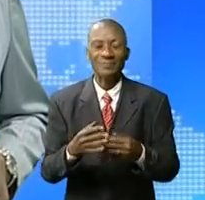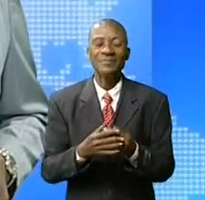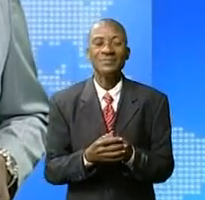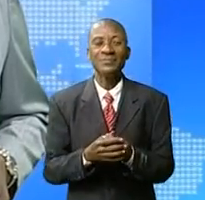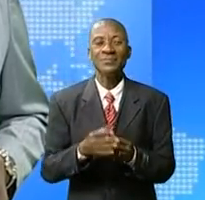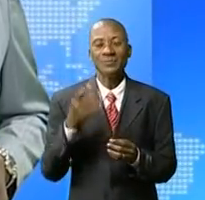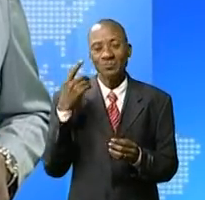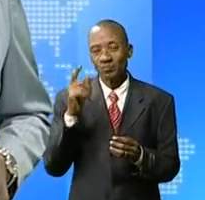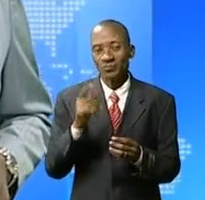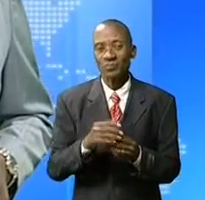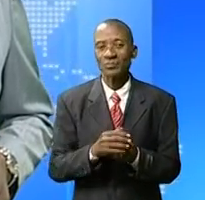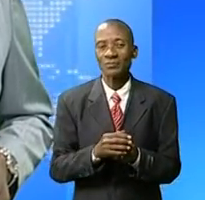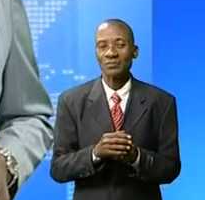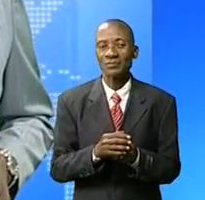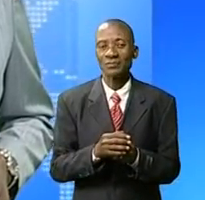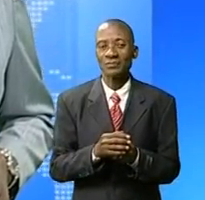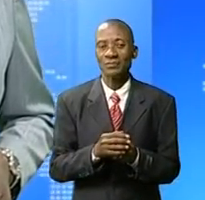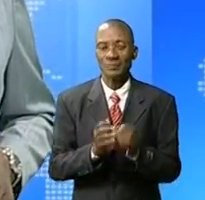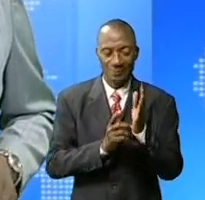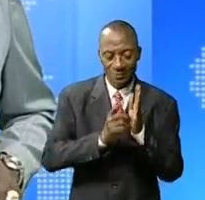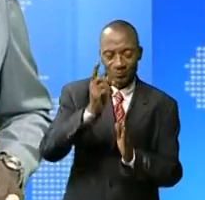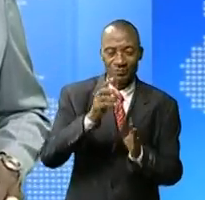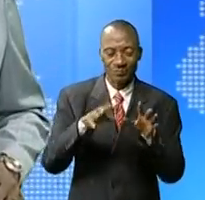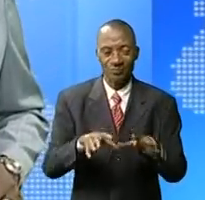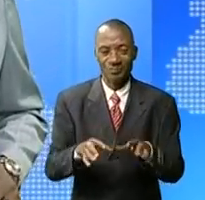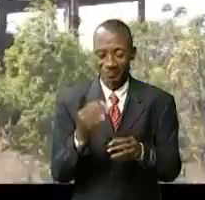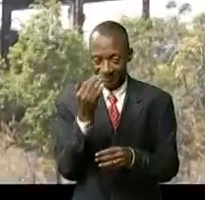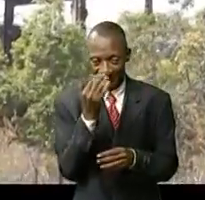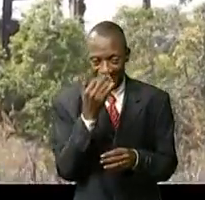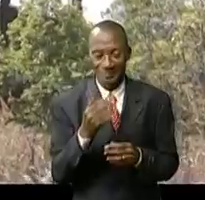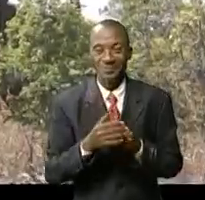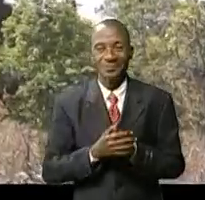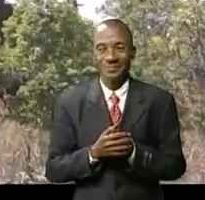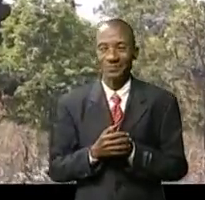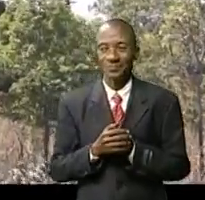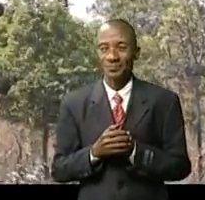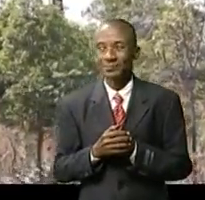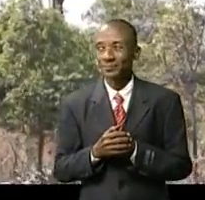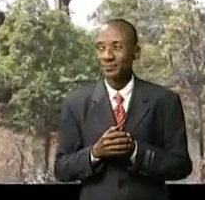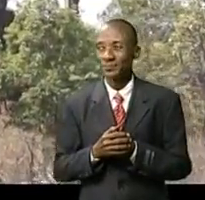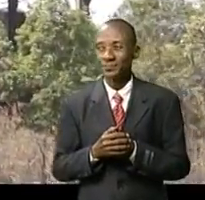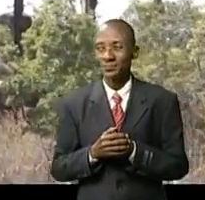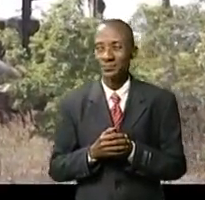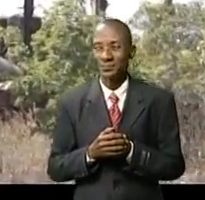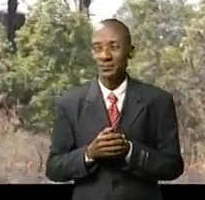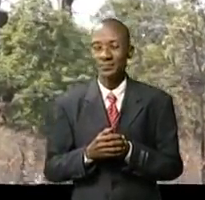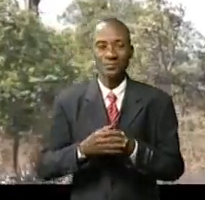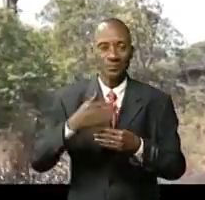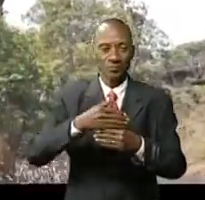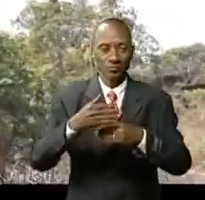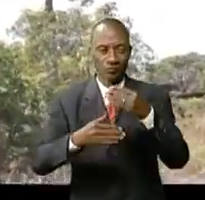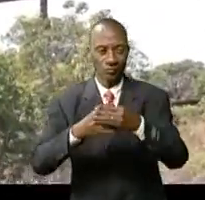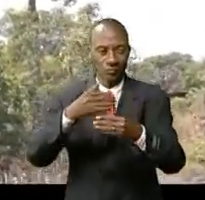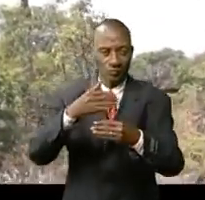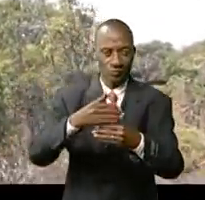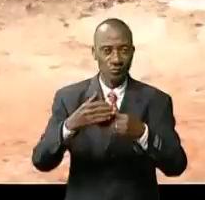depuis 2004 à cause de la radioactivité. Marie Calong pour le reportage. Construction d'une clôture en fil barbelé à